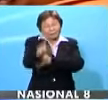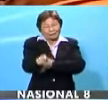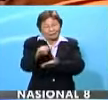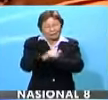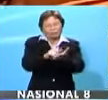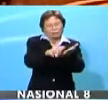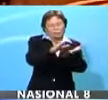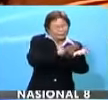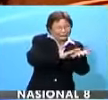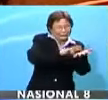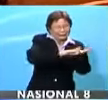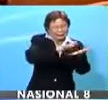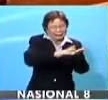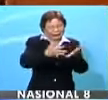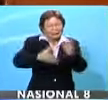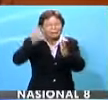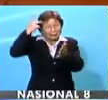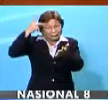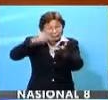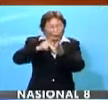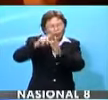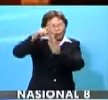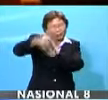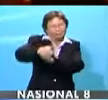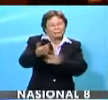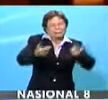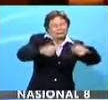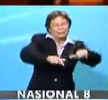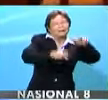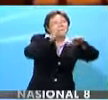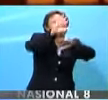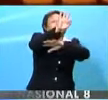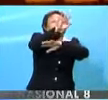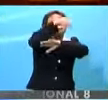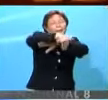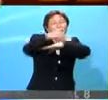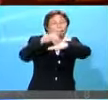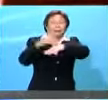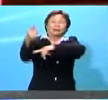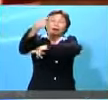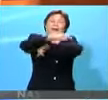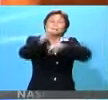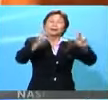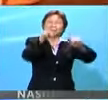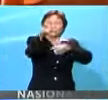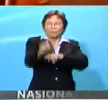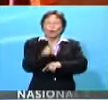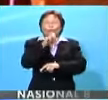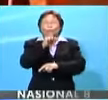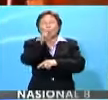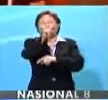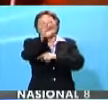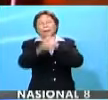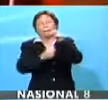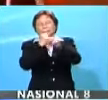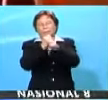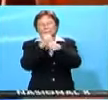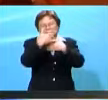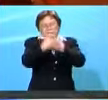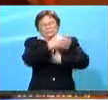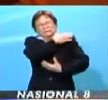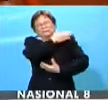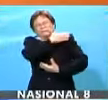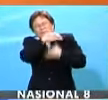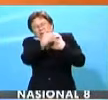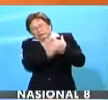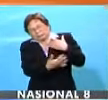cap jari tersebut diketahui kelak dalam kejadian malam khamis lalu mangsa yang berusia 28 tahun cedera dibahu